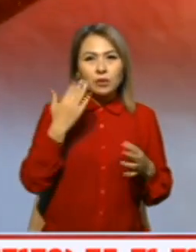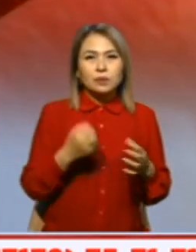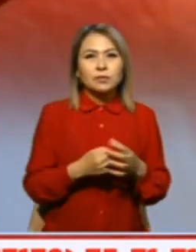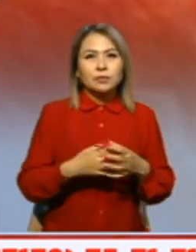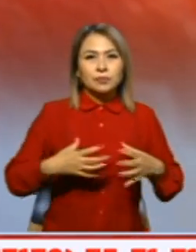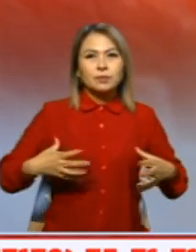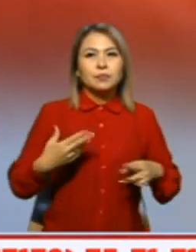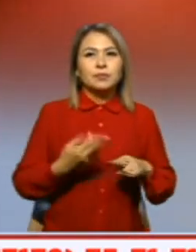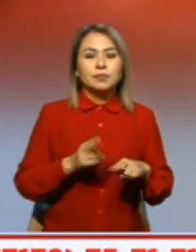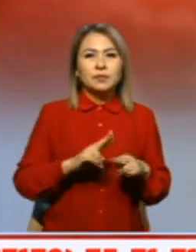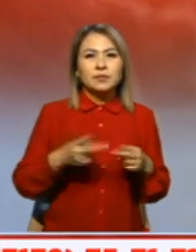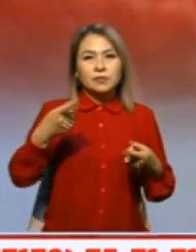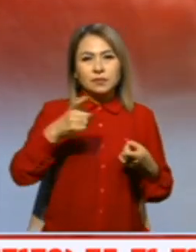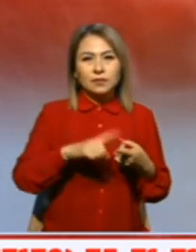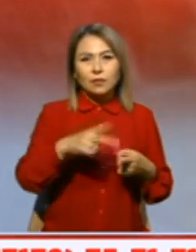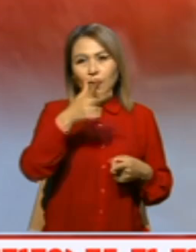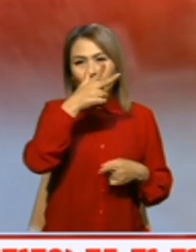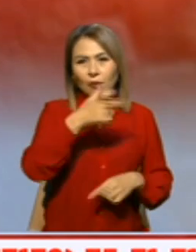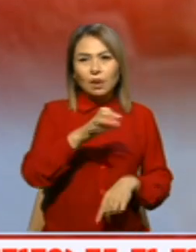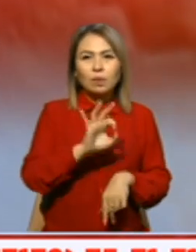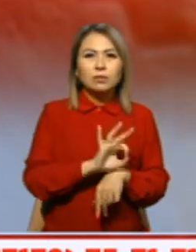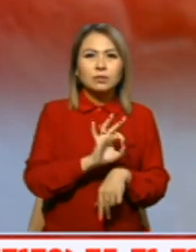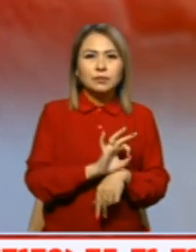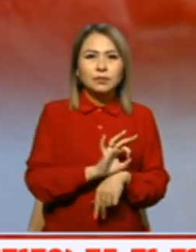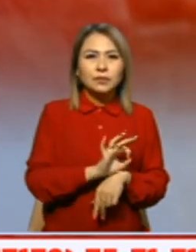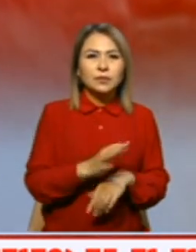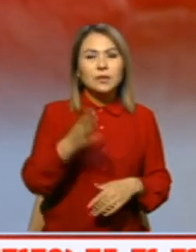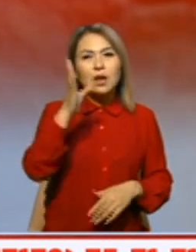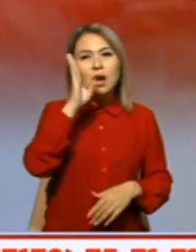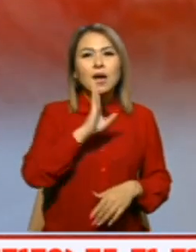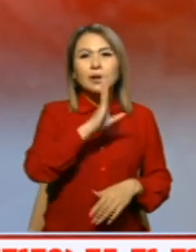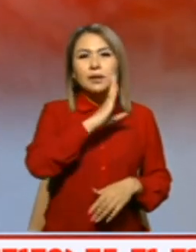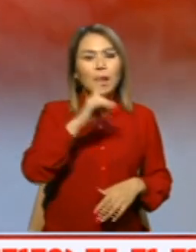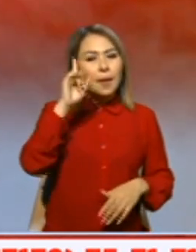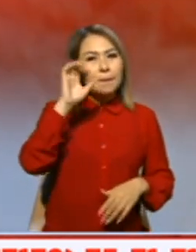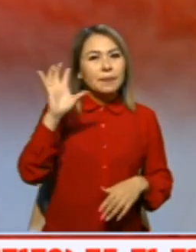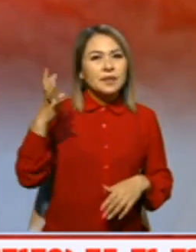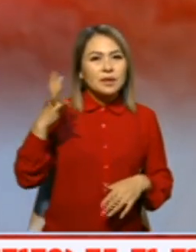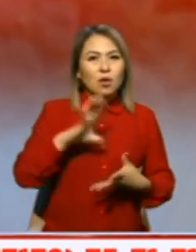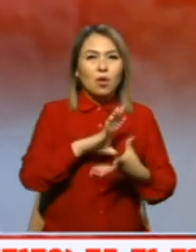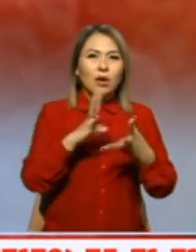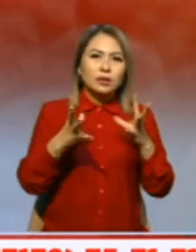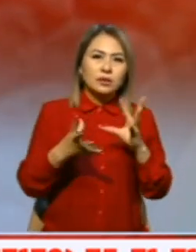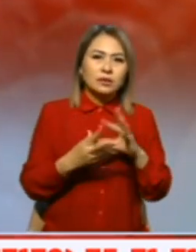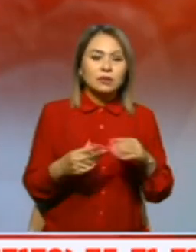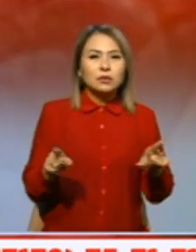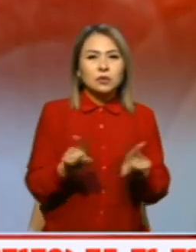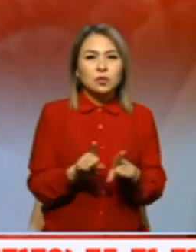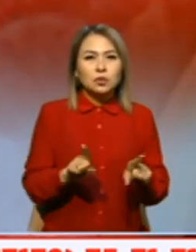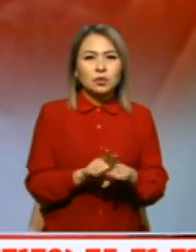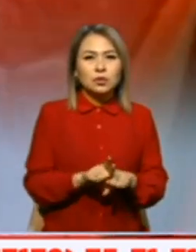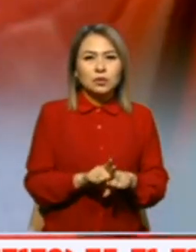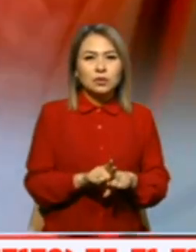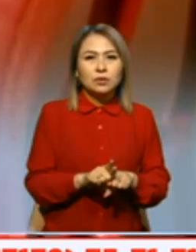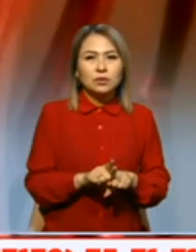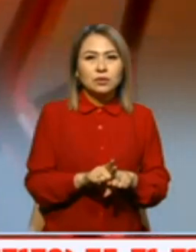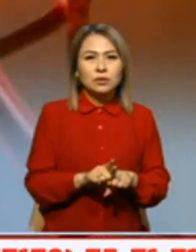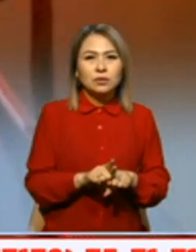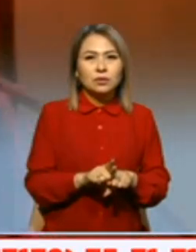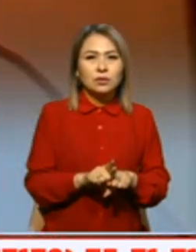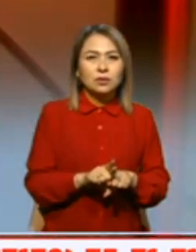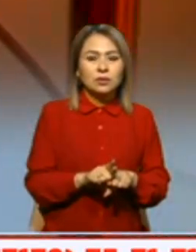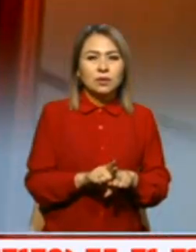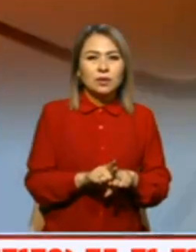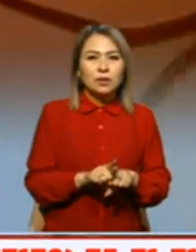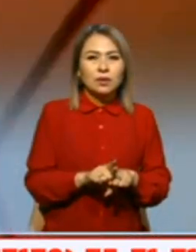сезімі болады да, соған байланысты ауырсыну болуы мүмкін. Әйел адамның психологиялық, эмоционалдық жағынан кішкене лабильный деп айтамыз